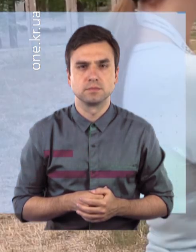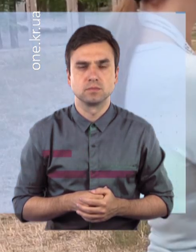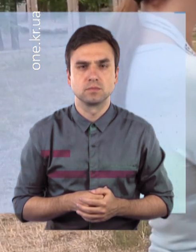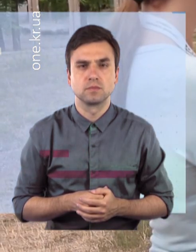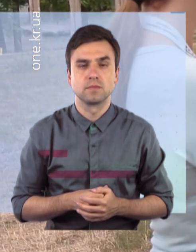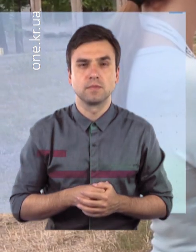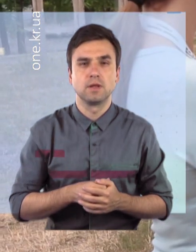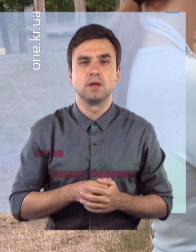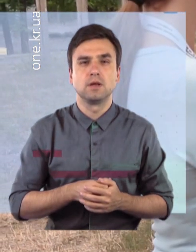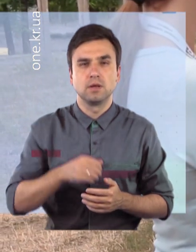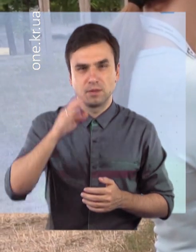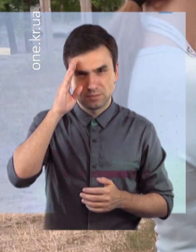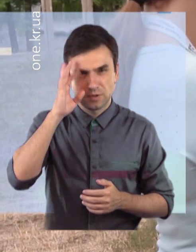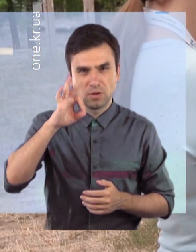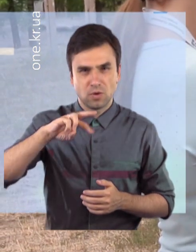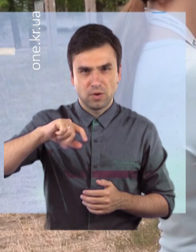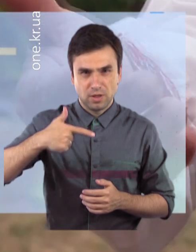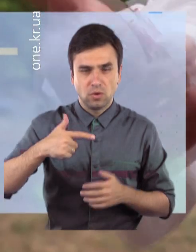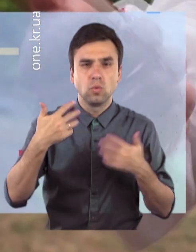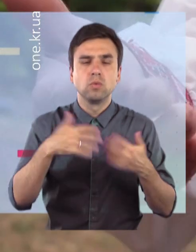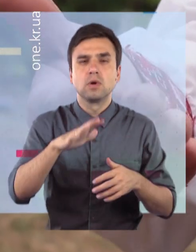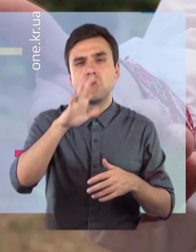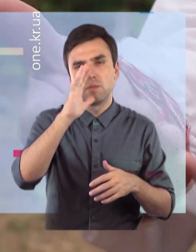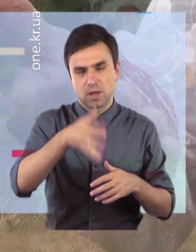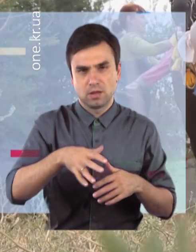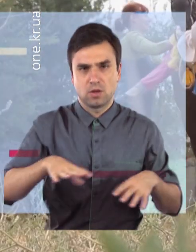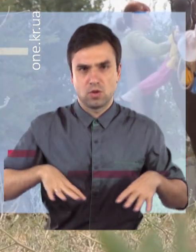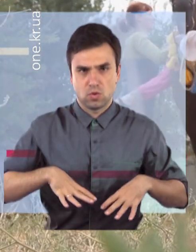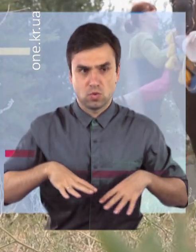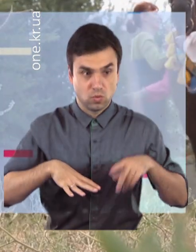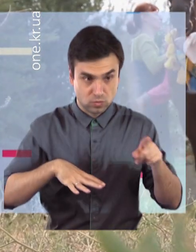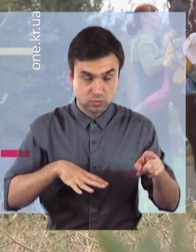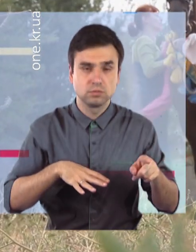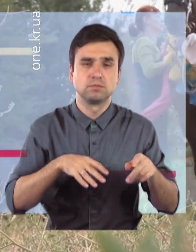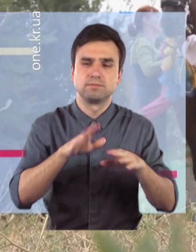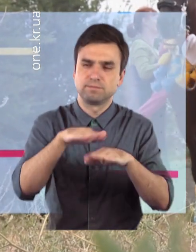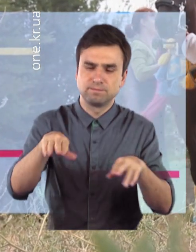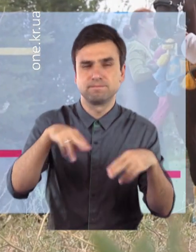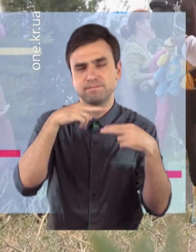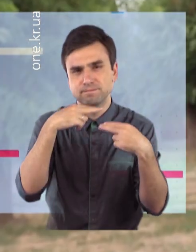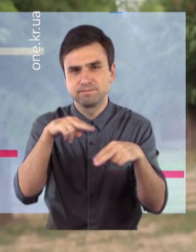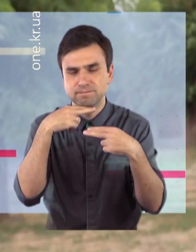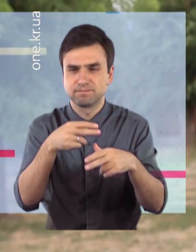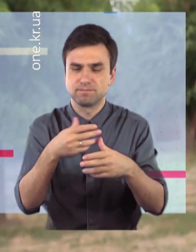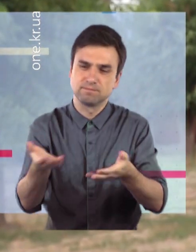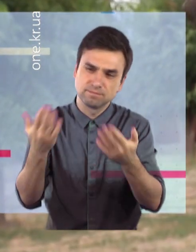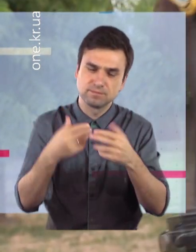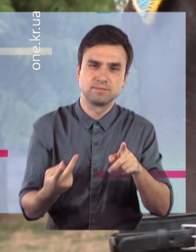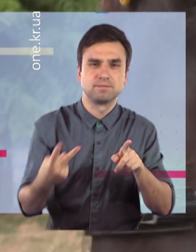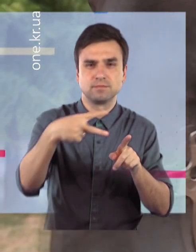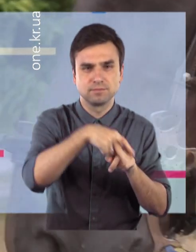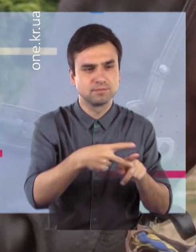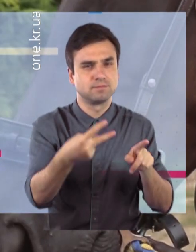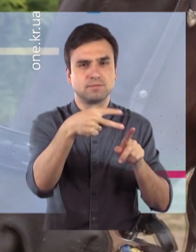Ось вже 5 років Олег Леонтів проводить безкоштовні заняття з іпотерапії для особливих діток. Він разом зі своїм конем Парком допомагає